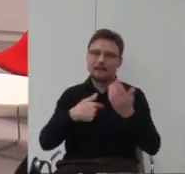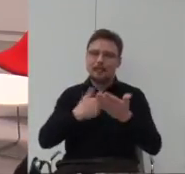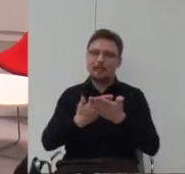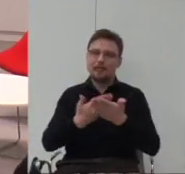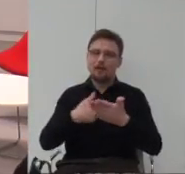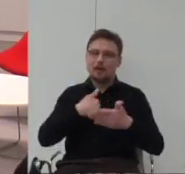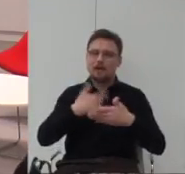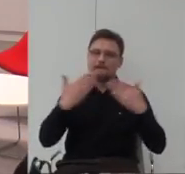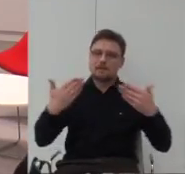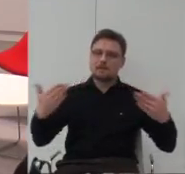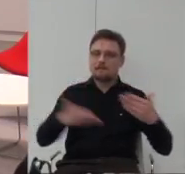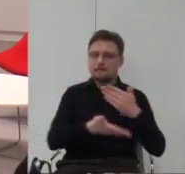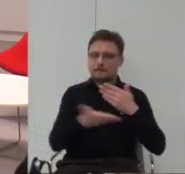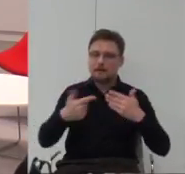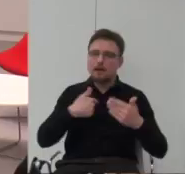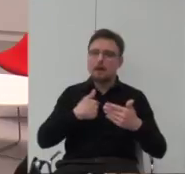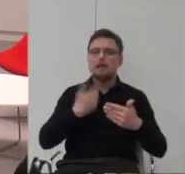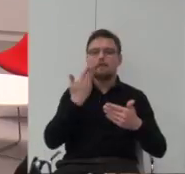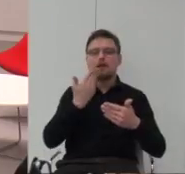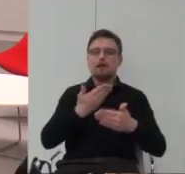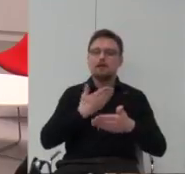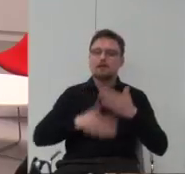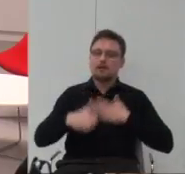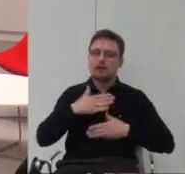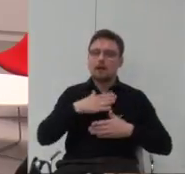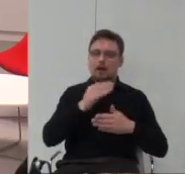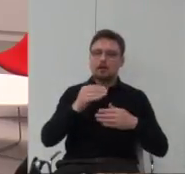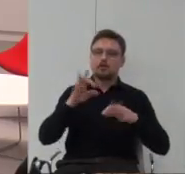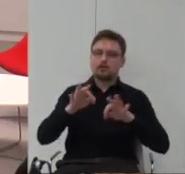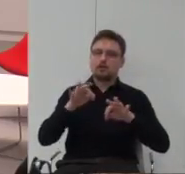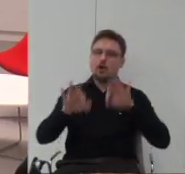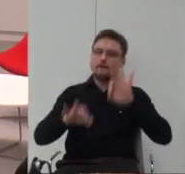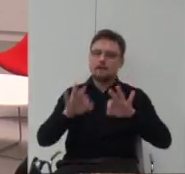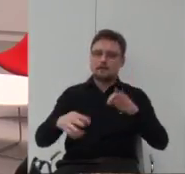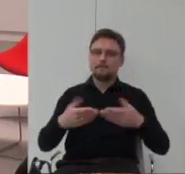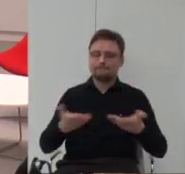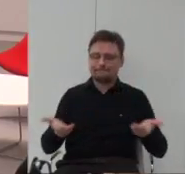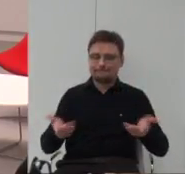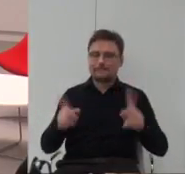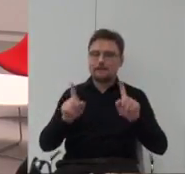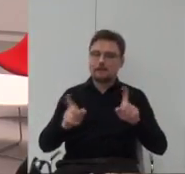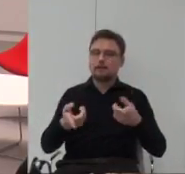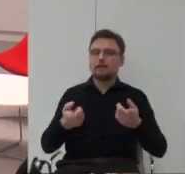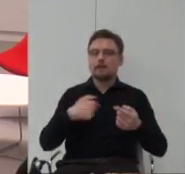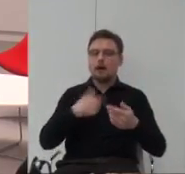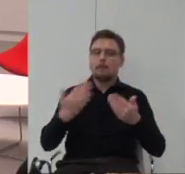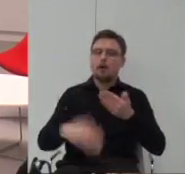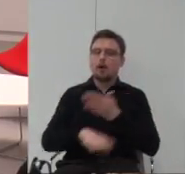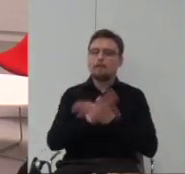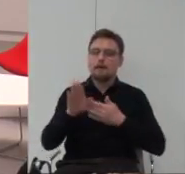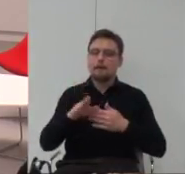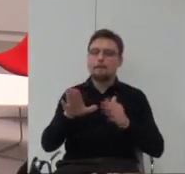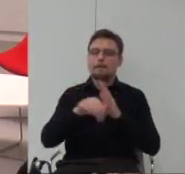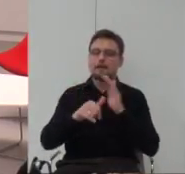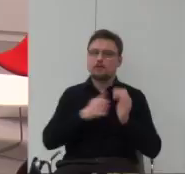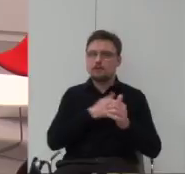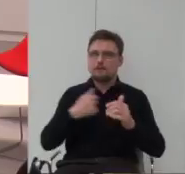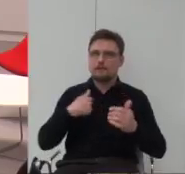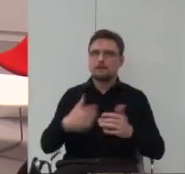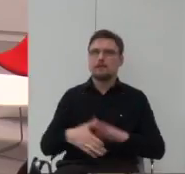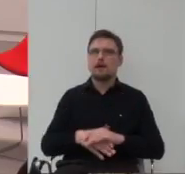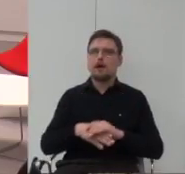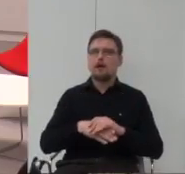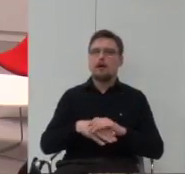mi dzisiaj pierwszeństwa, także ja mogę Państwa przywitać. Bardzo się cieszę, że to wydarzenie ma